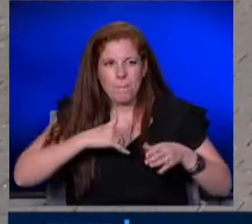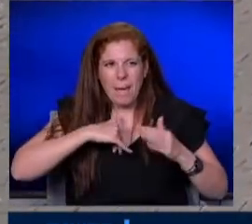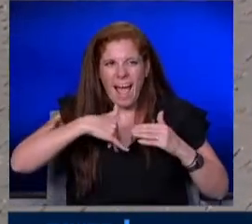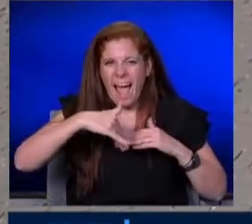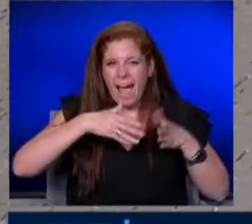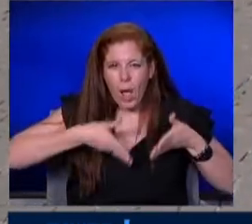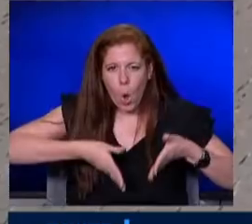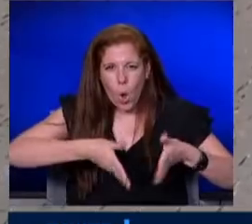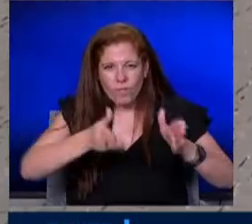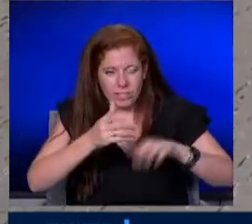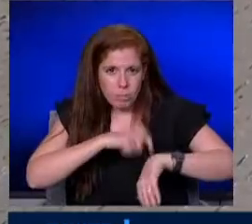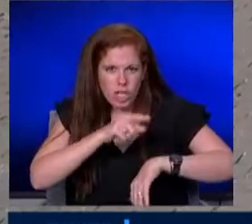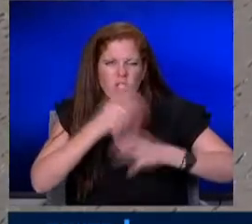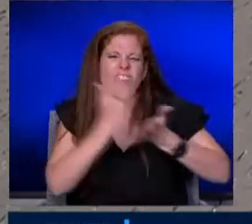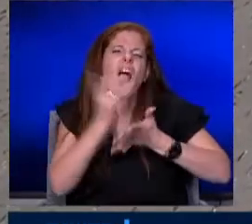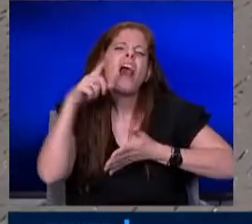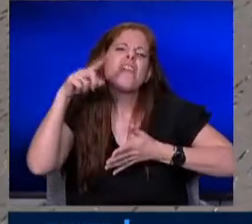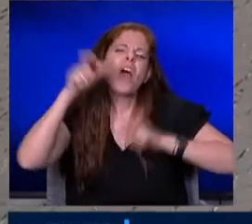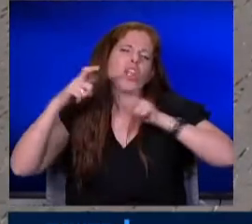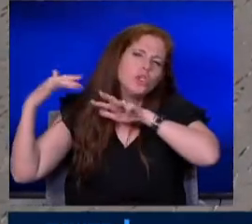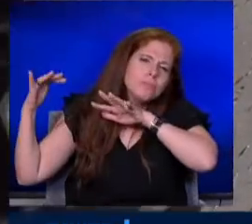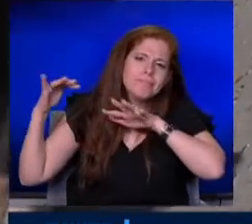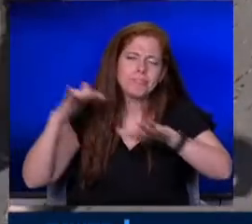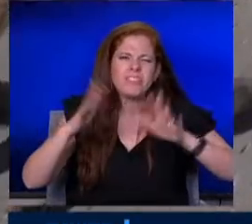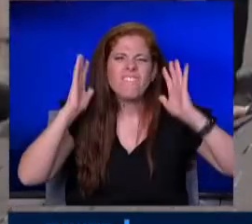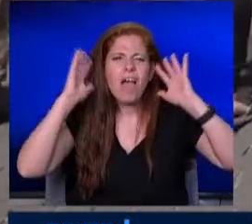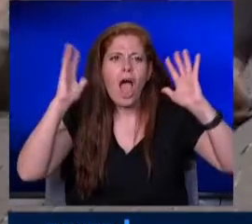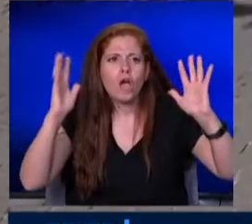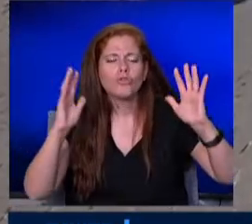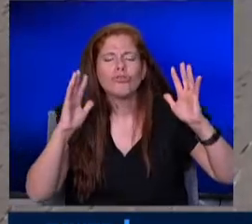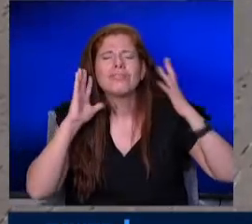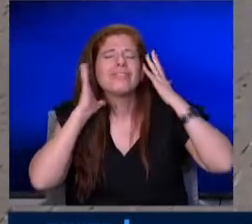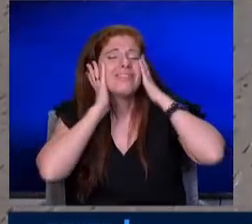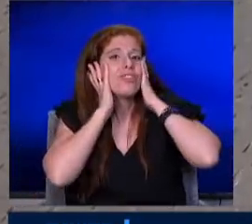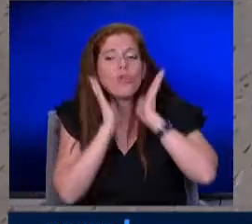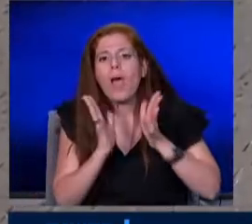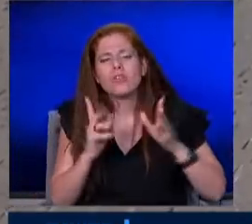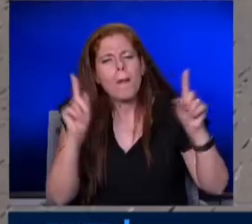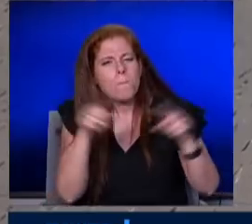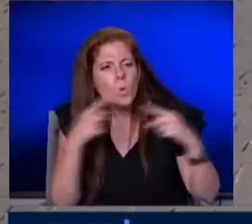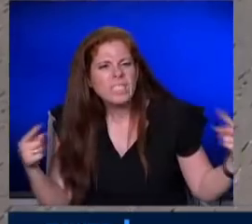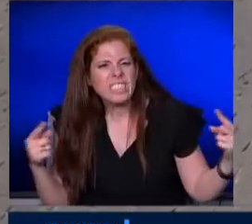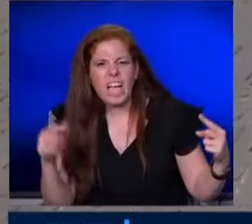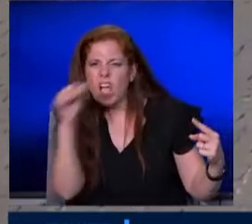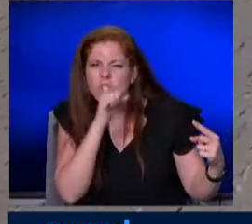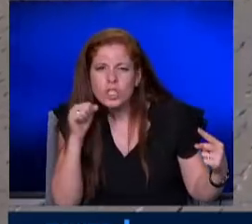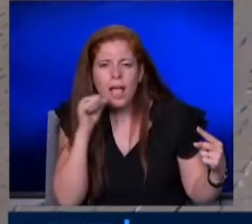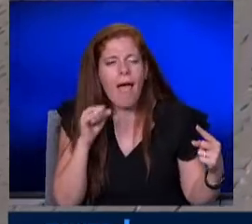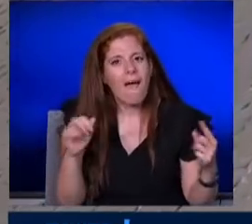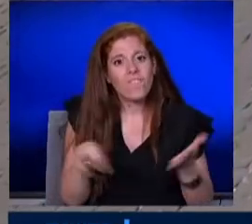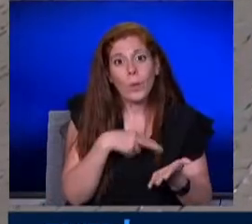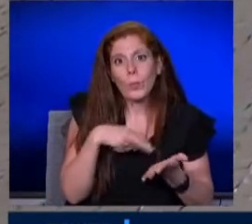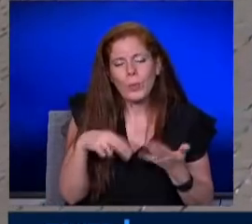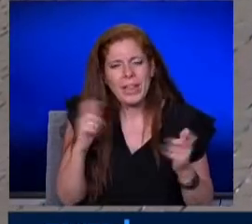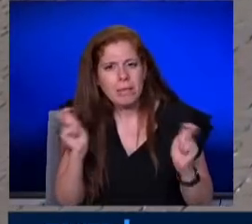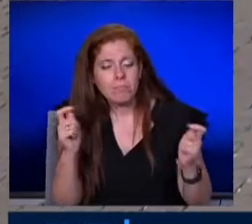הציון בשעה הזאת, כבר היו אלפי אנשים ורעש פשוט מחריש אוזניים של מוזיקה, שירה וריקודים.